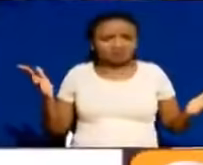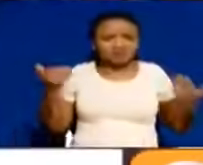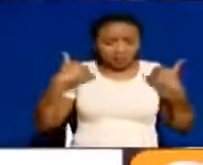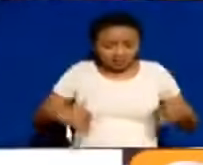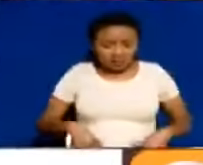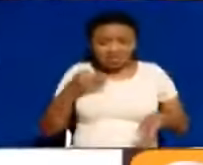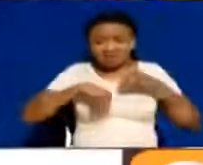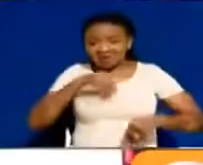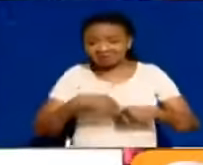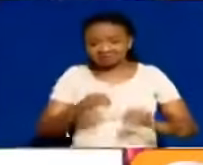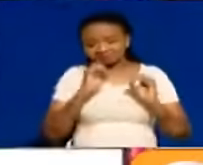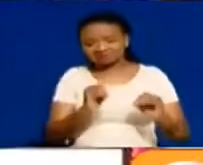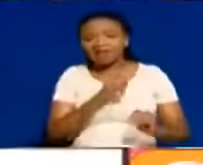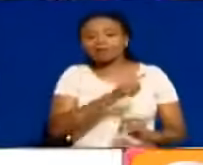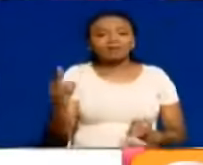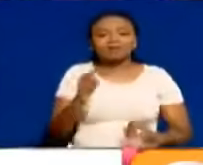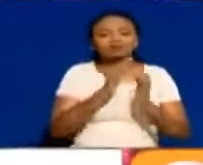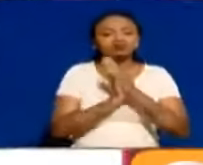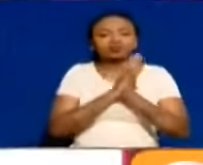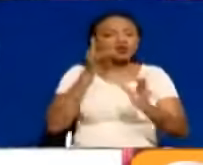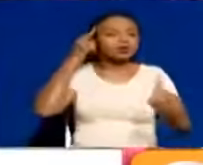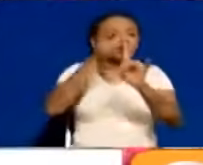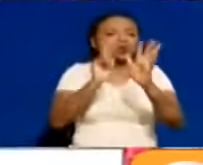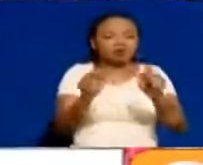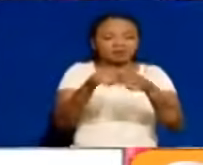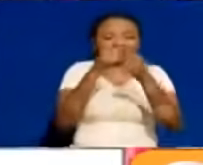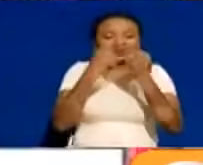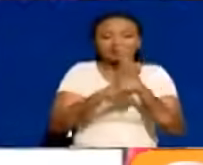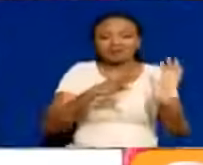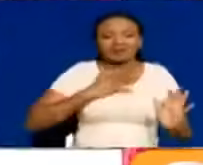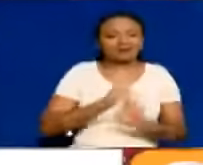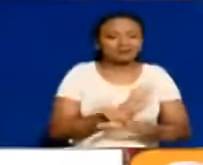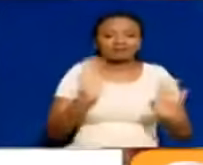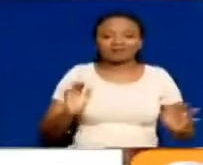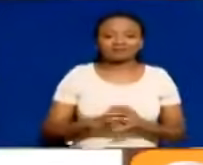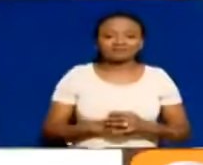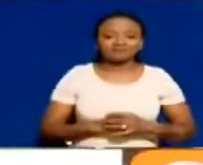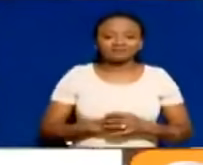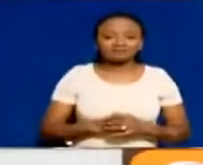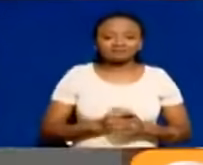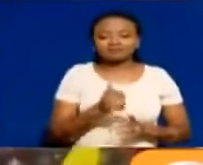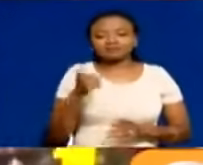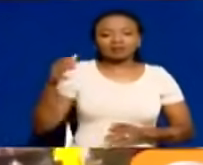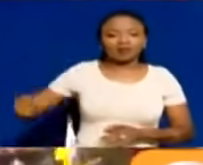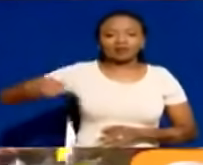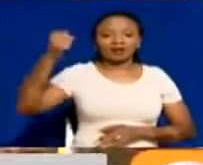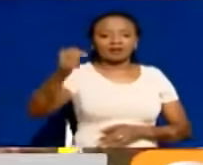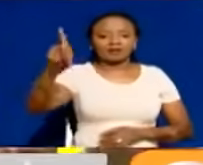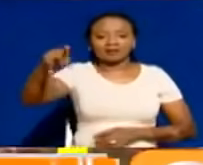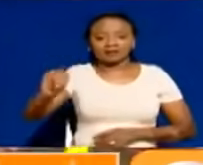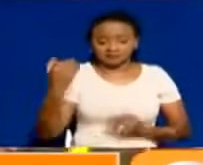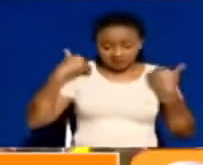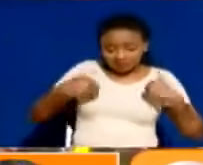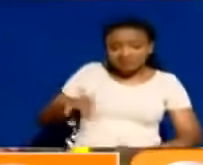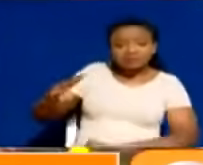anashikilia msimamo kuwa kauli hiyo ni njama ya kumharibia jina inayoendelezwa na wapinzani wake. Mpaka akakuwa prime minister,